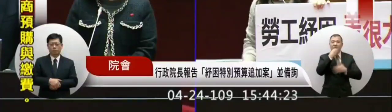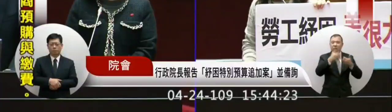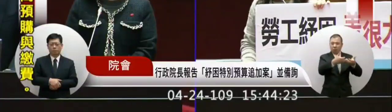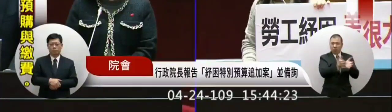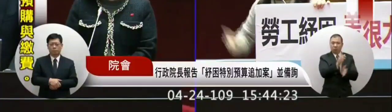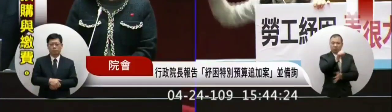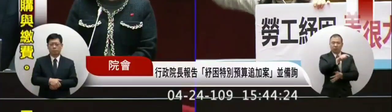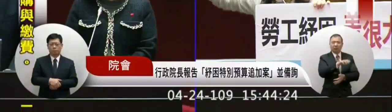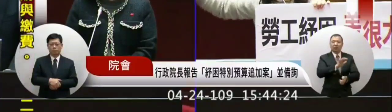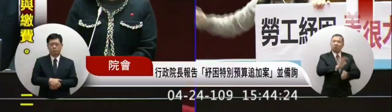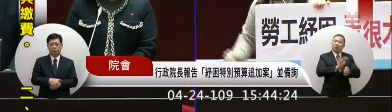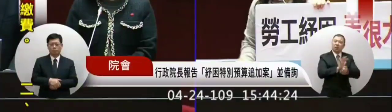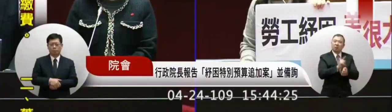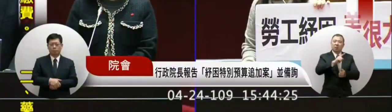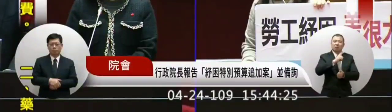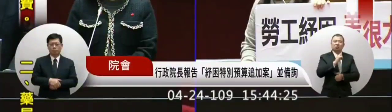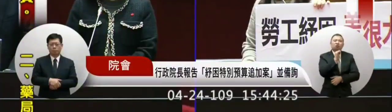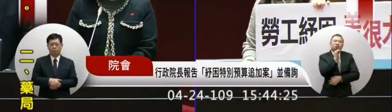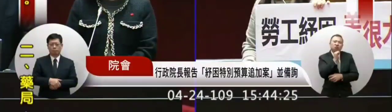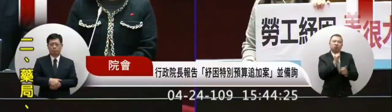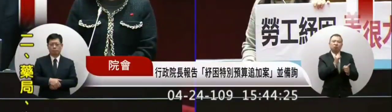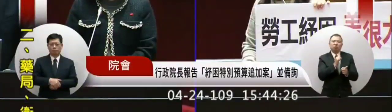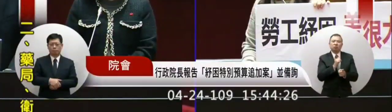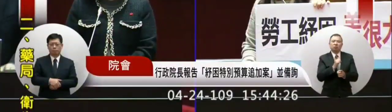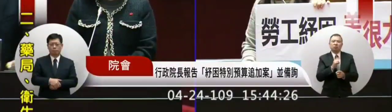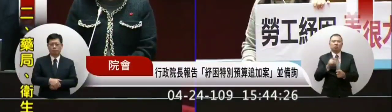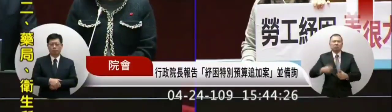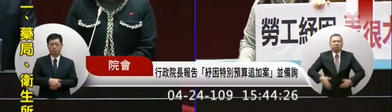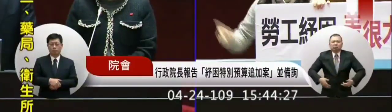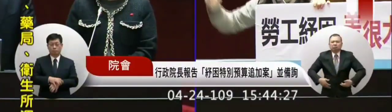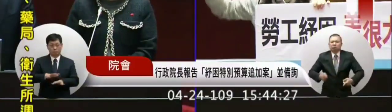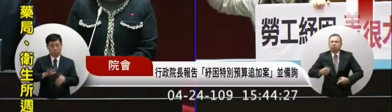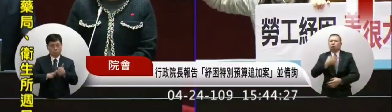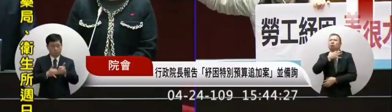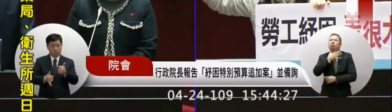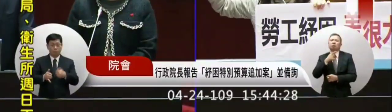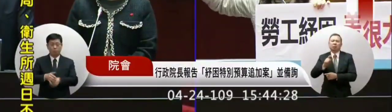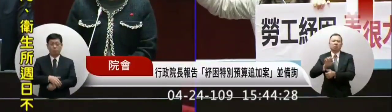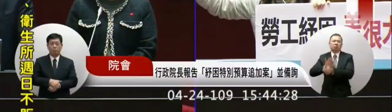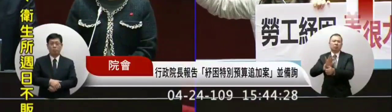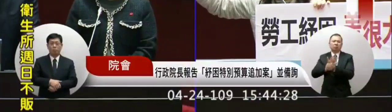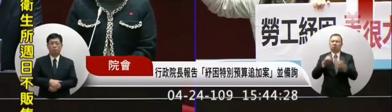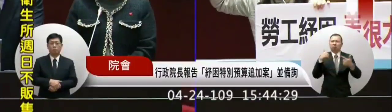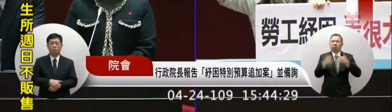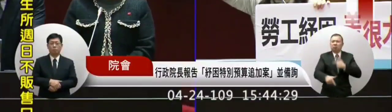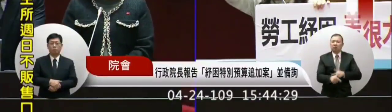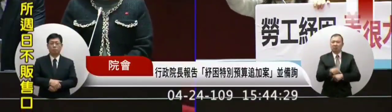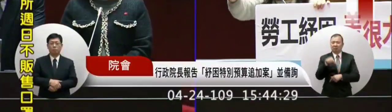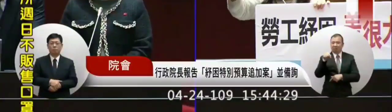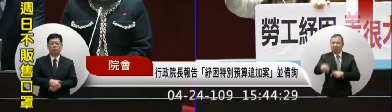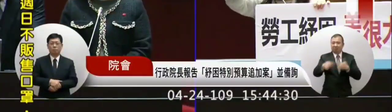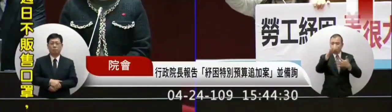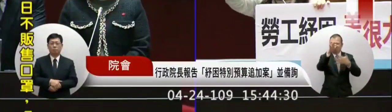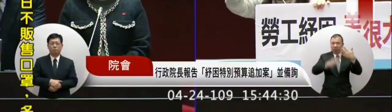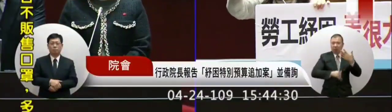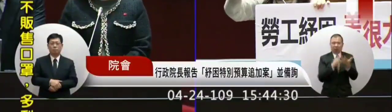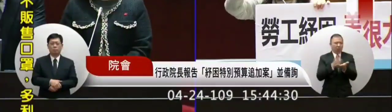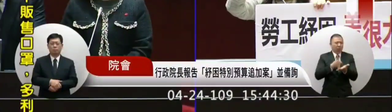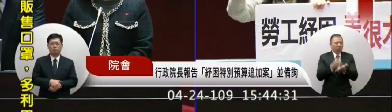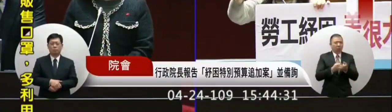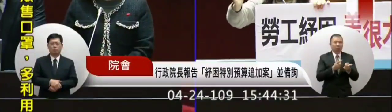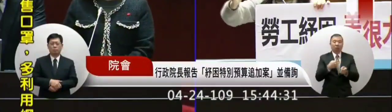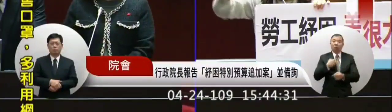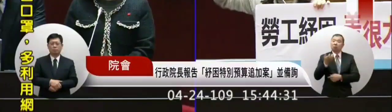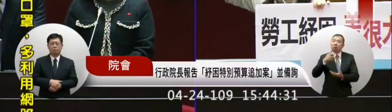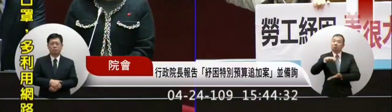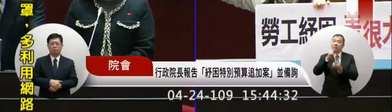是救急，不是救困。 这个委员，我们 这个标准那么严格，对于刚刚讲说没